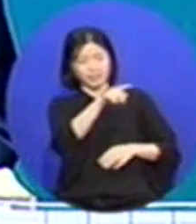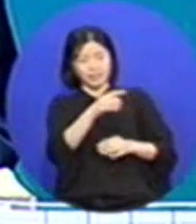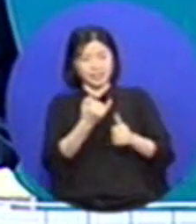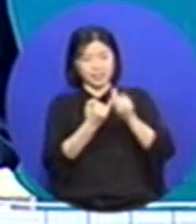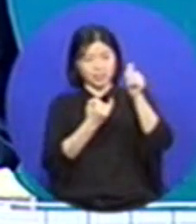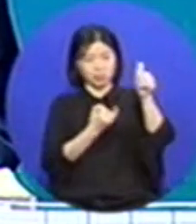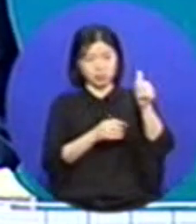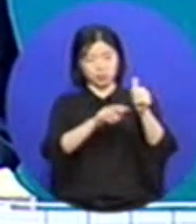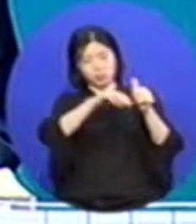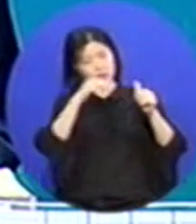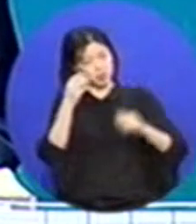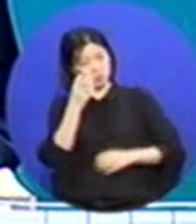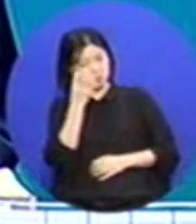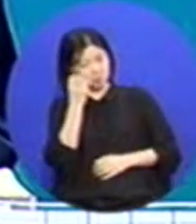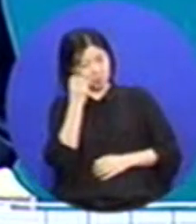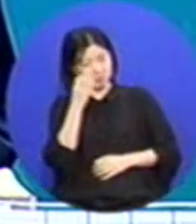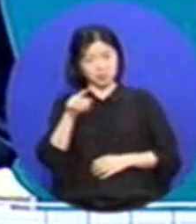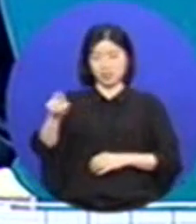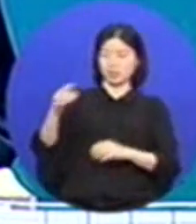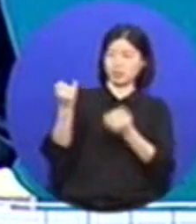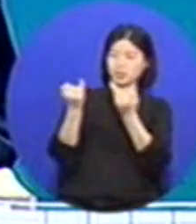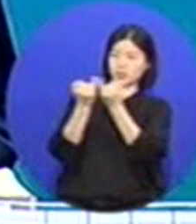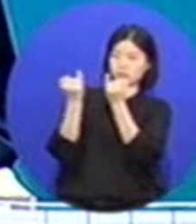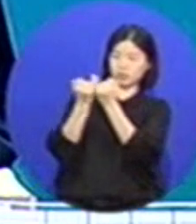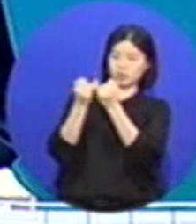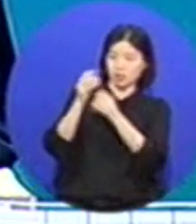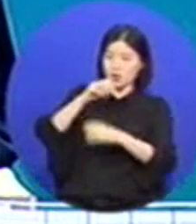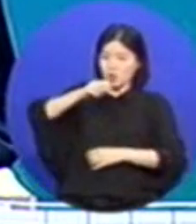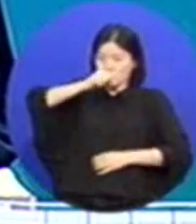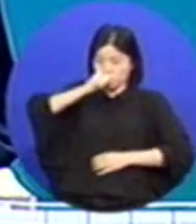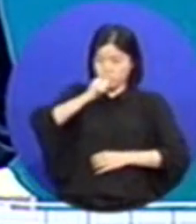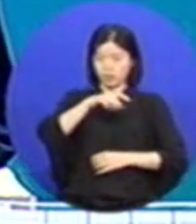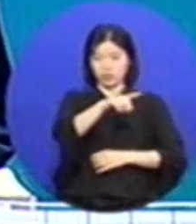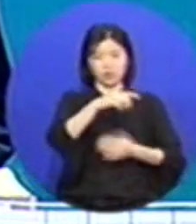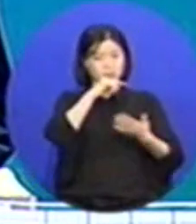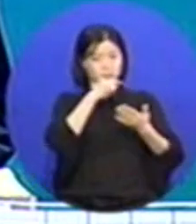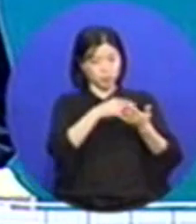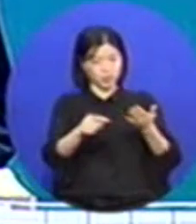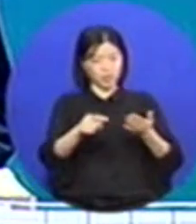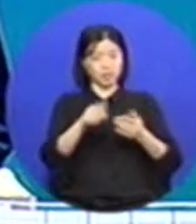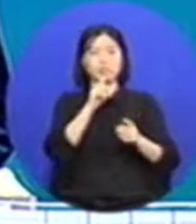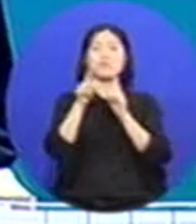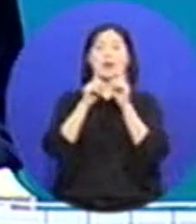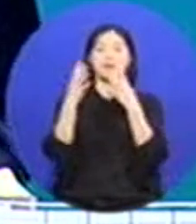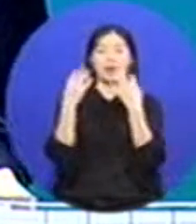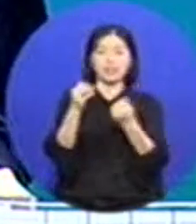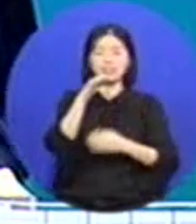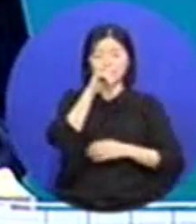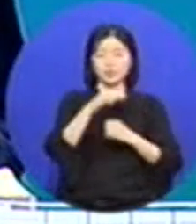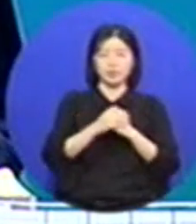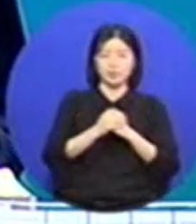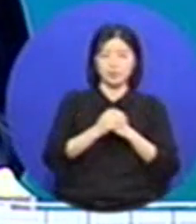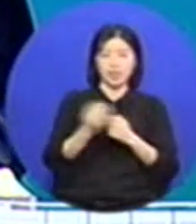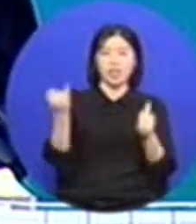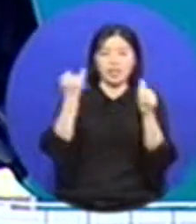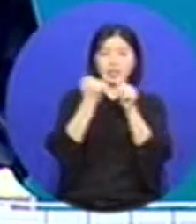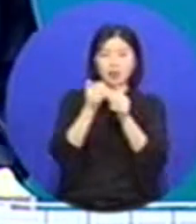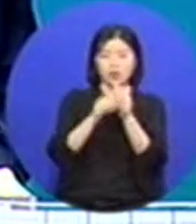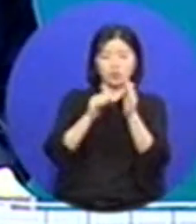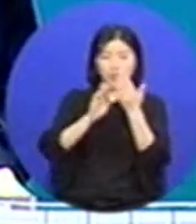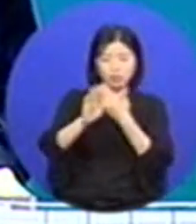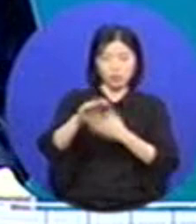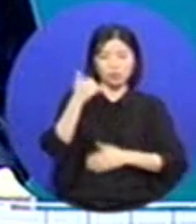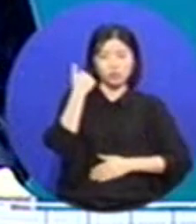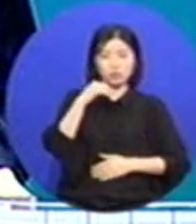신부 저 수지 맞았네 다 그렇게 생각하고 있는 결혼 하고도 여전히 누가